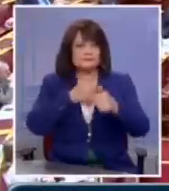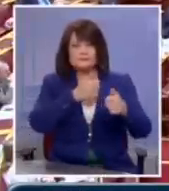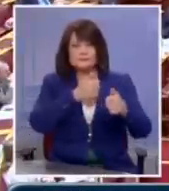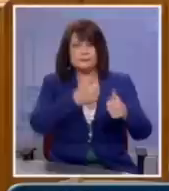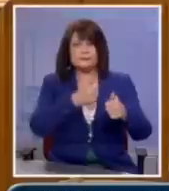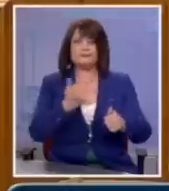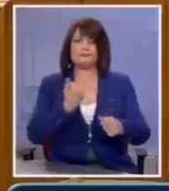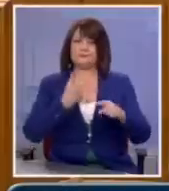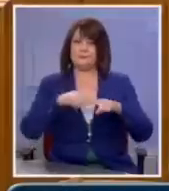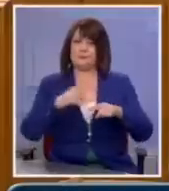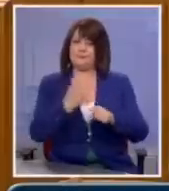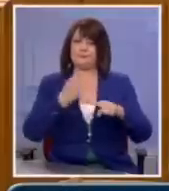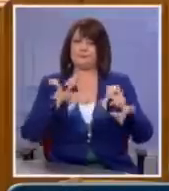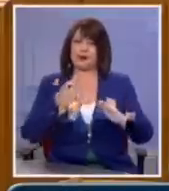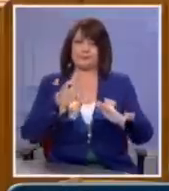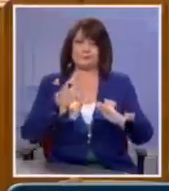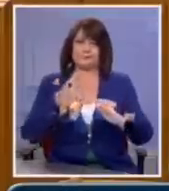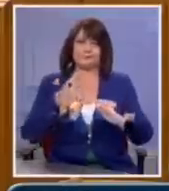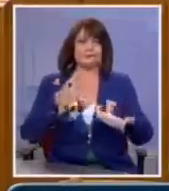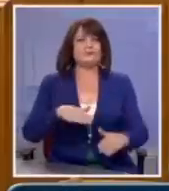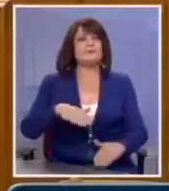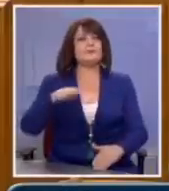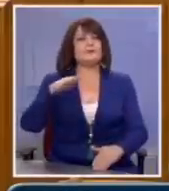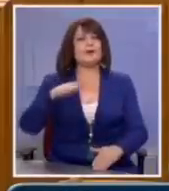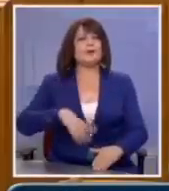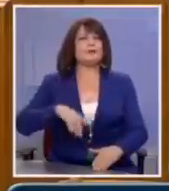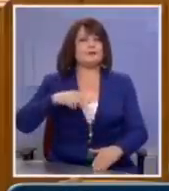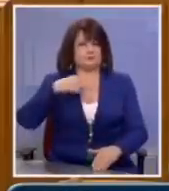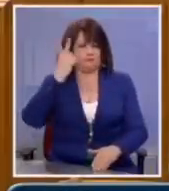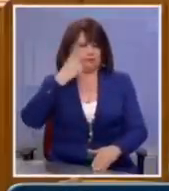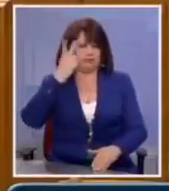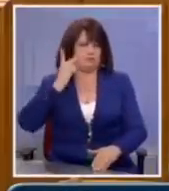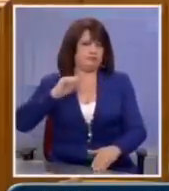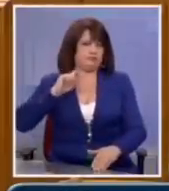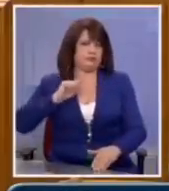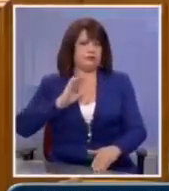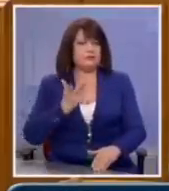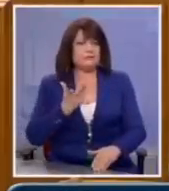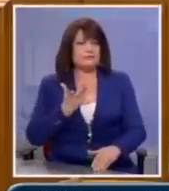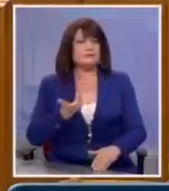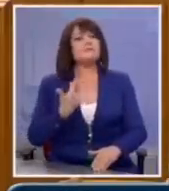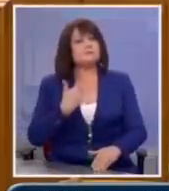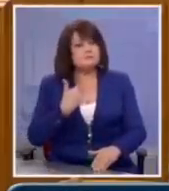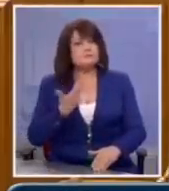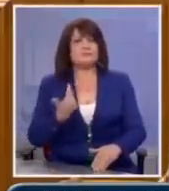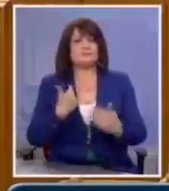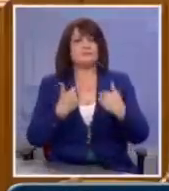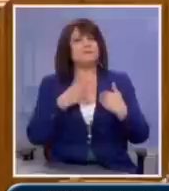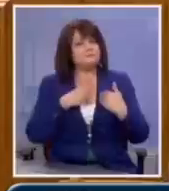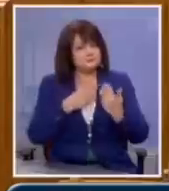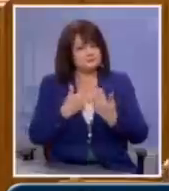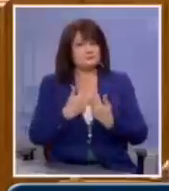την ηθαγένεια, ότι δεν κάνει κατάχρηση αυτού του δικαιώματος, είμαι πάρα πολύ